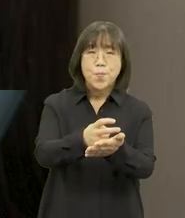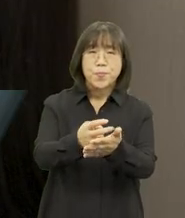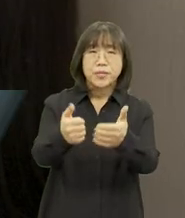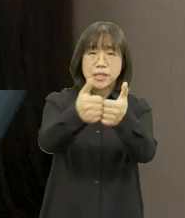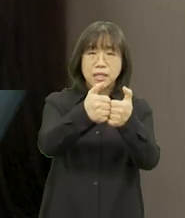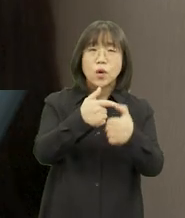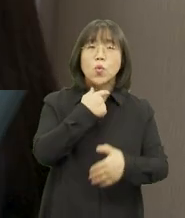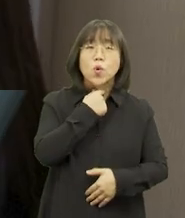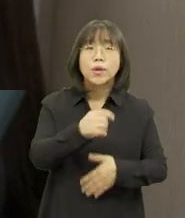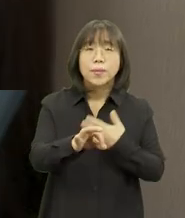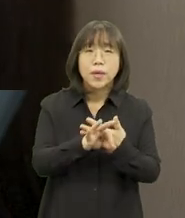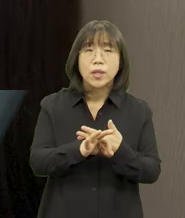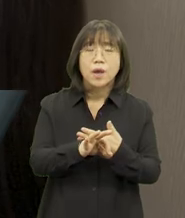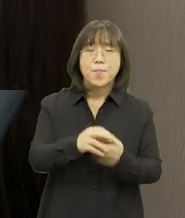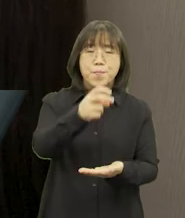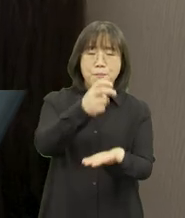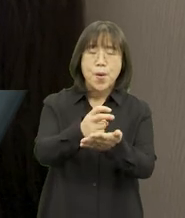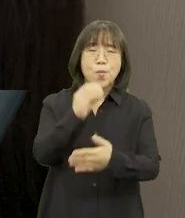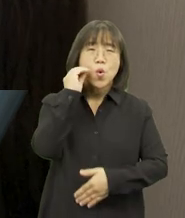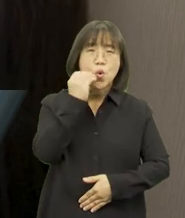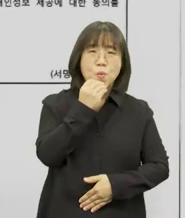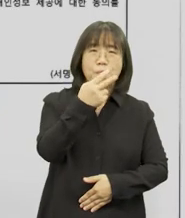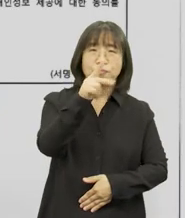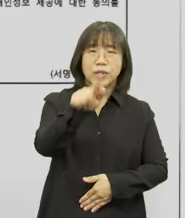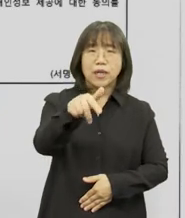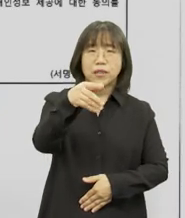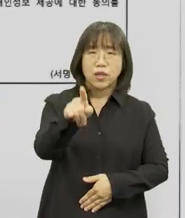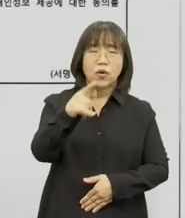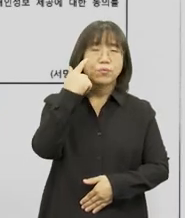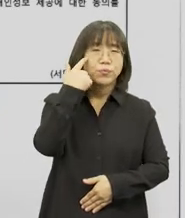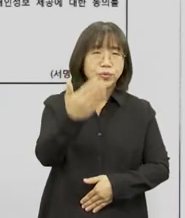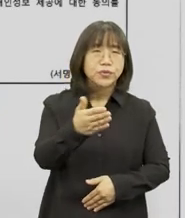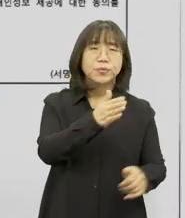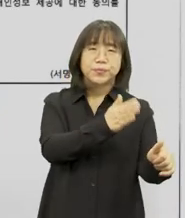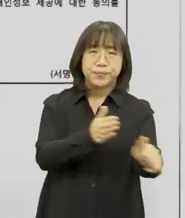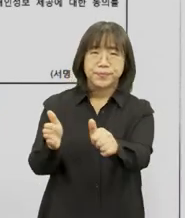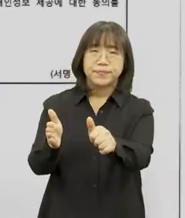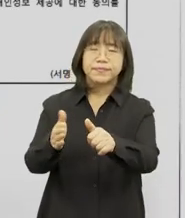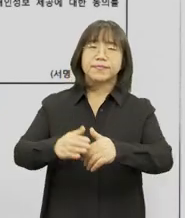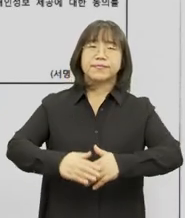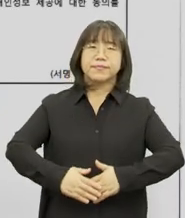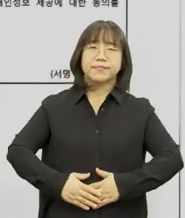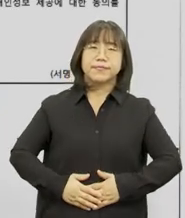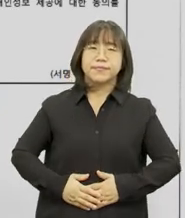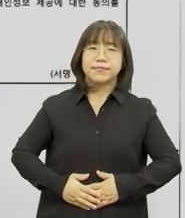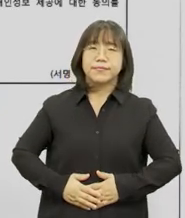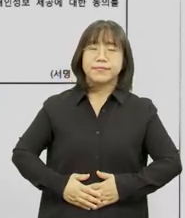무료 법률 상담을 원하는 구민은 법률 홈닥터로 문의하면 됩니다.